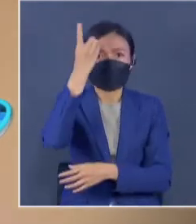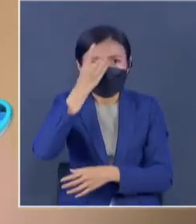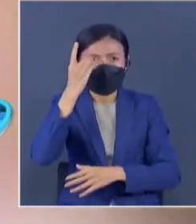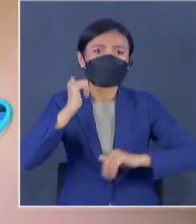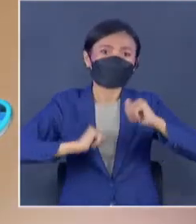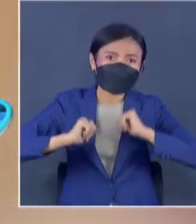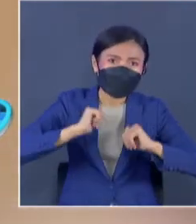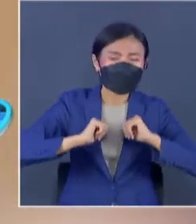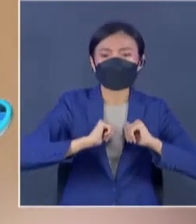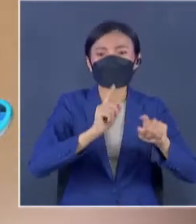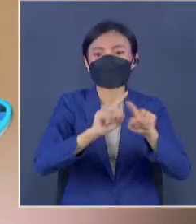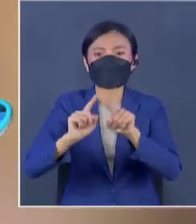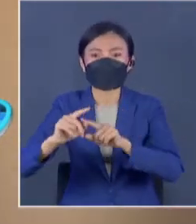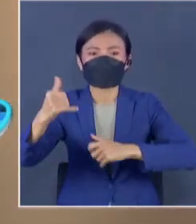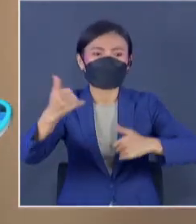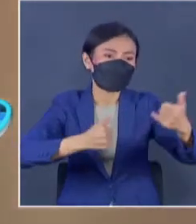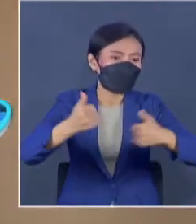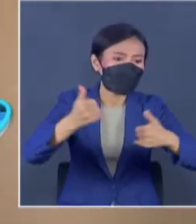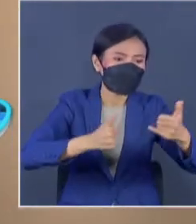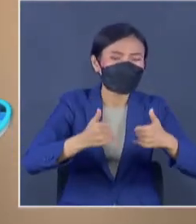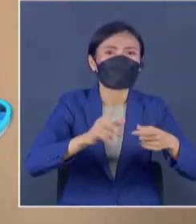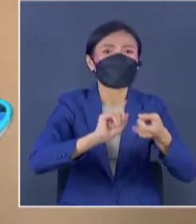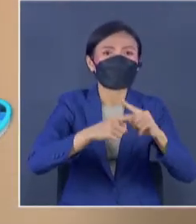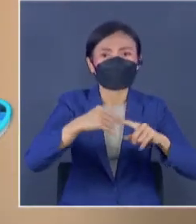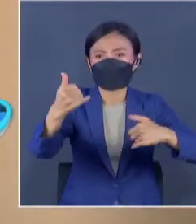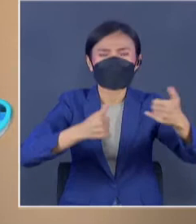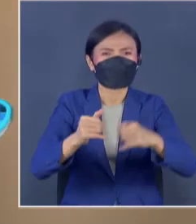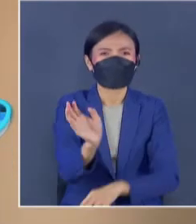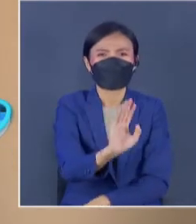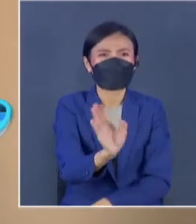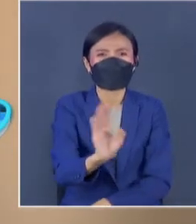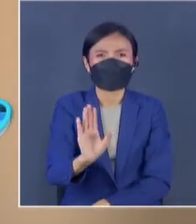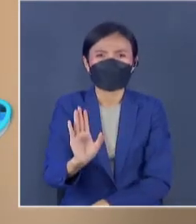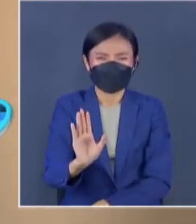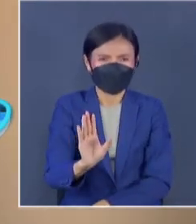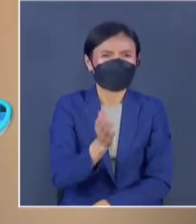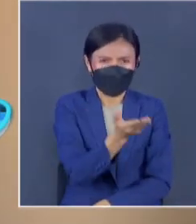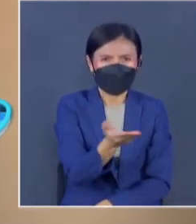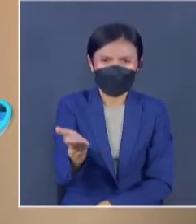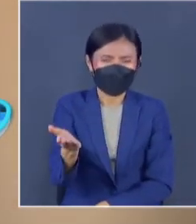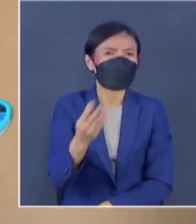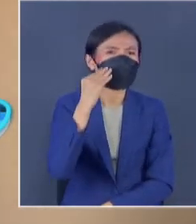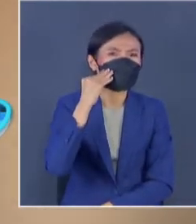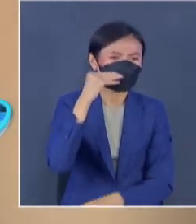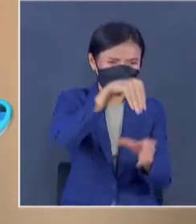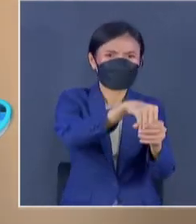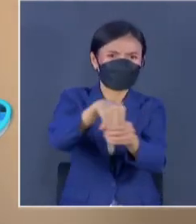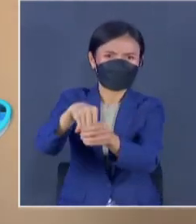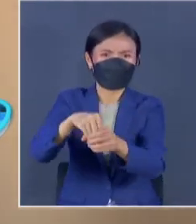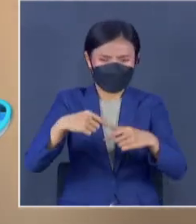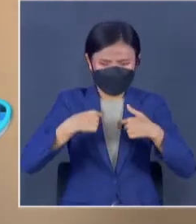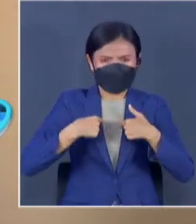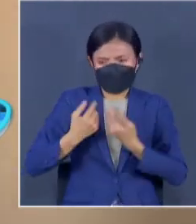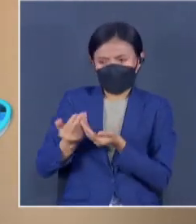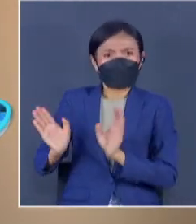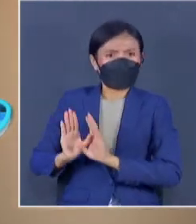งการที่ลงชื่อมานะครับมะตูมต้องกราบขออภัยจริงๆในความไม่สะดวกในครั้งนี้นะครับสถานการณ์ตอนนี้มันไม่เอื้ออำนวยจริงๆนะ